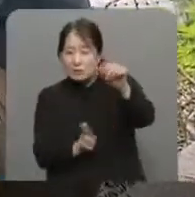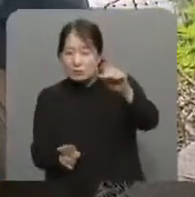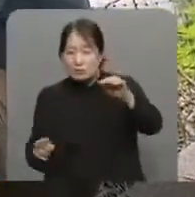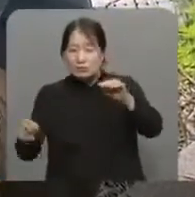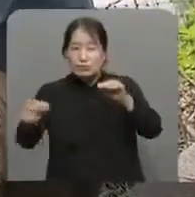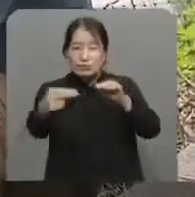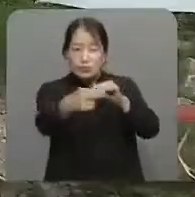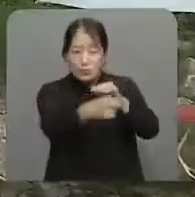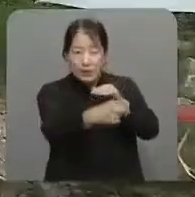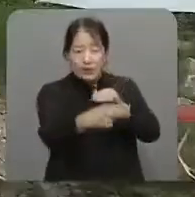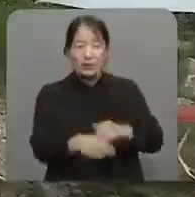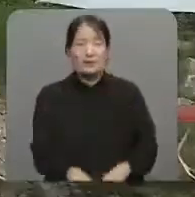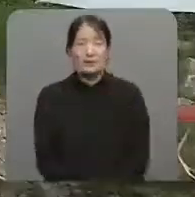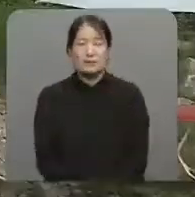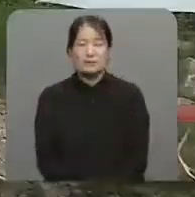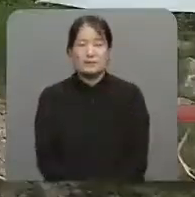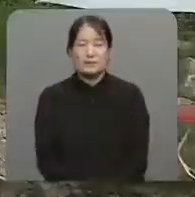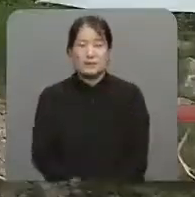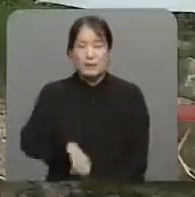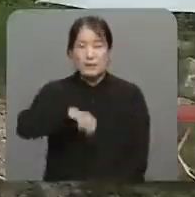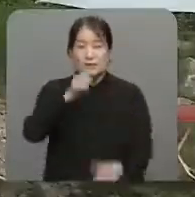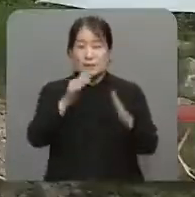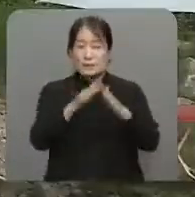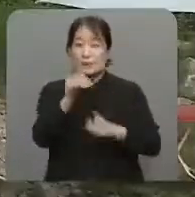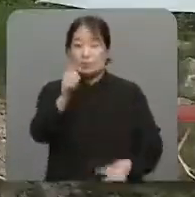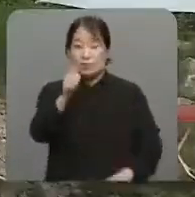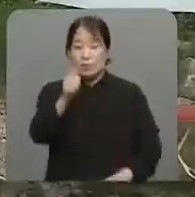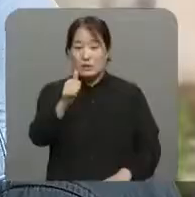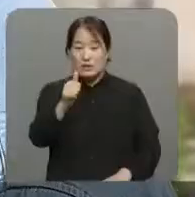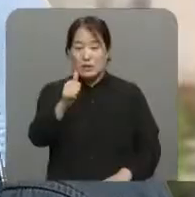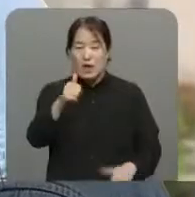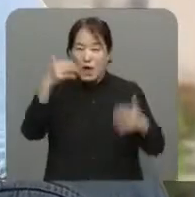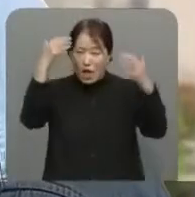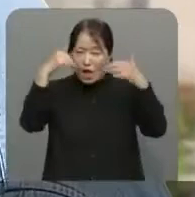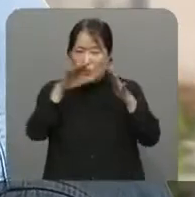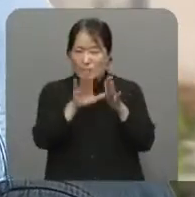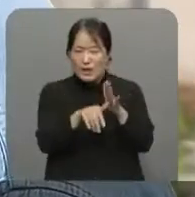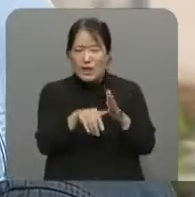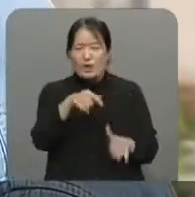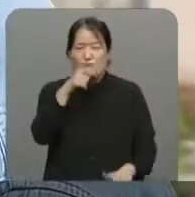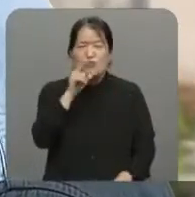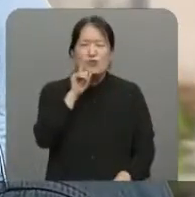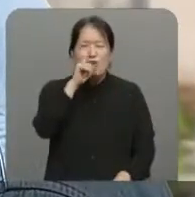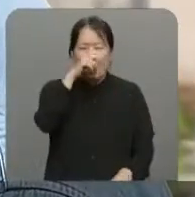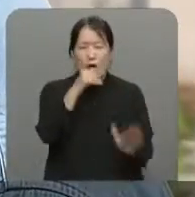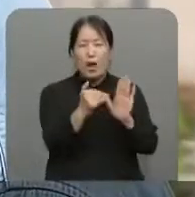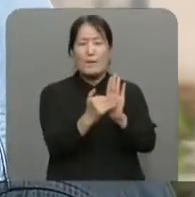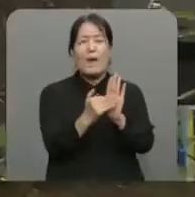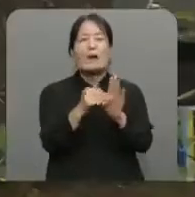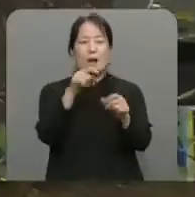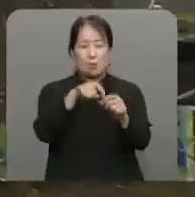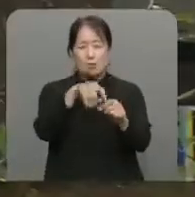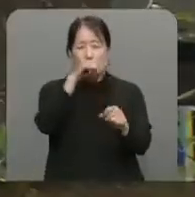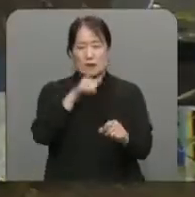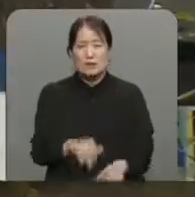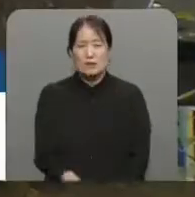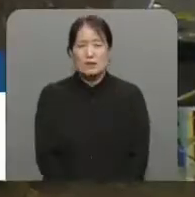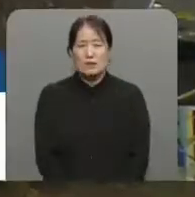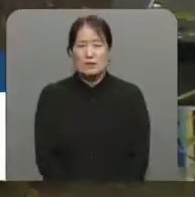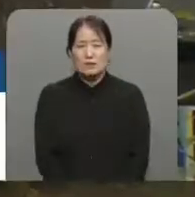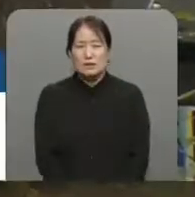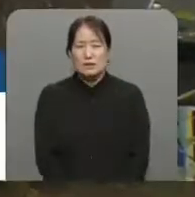내려가는 방법밖에 없습니다. 식당 주인은 피서철 계곡의 오염을 막기 위한 조치라고 주장합니다. 철조망 내가 있죠.